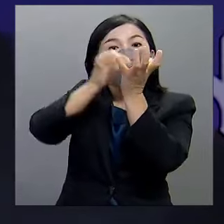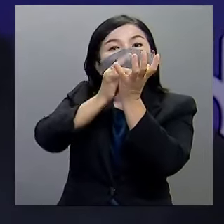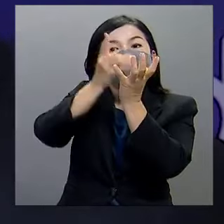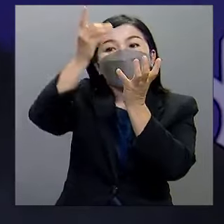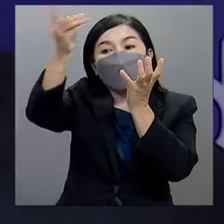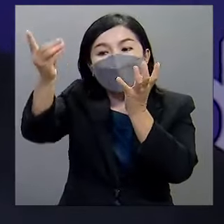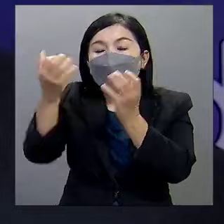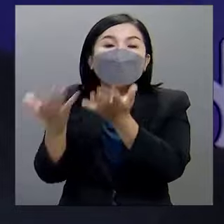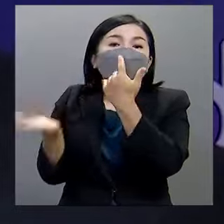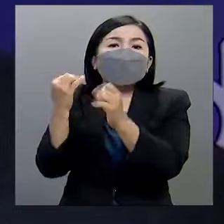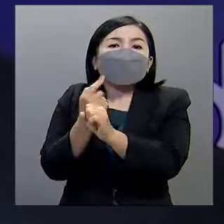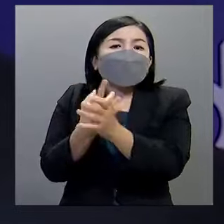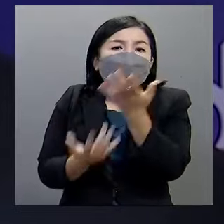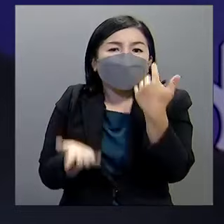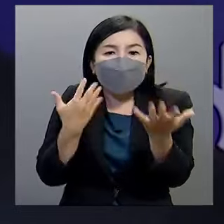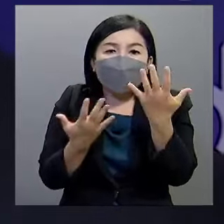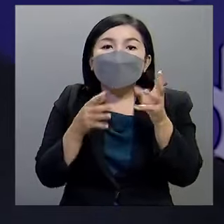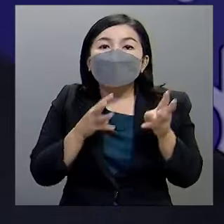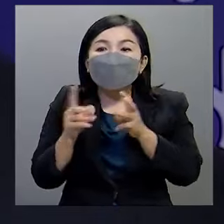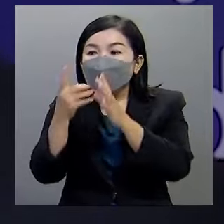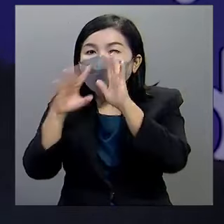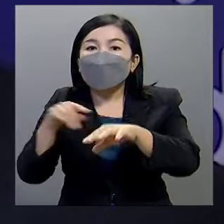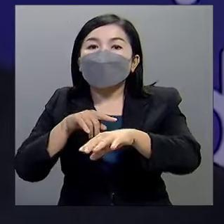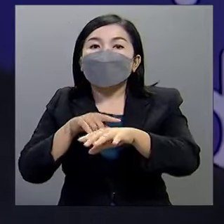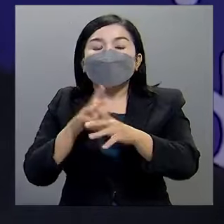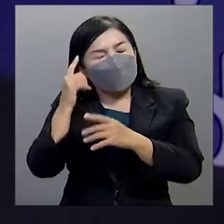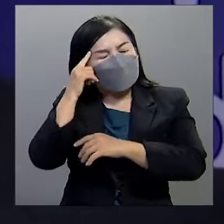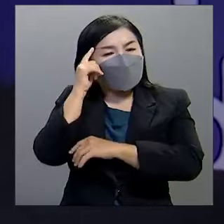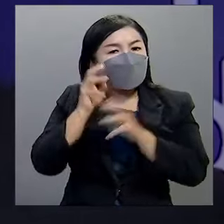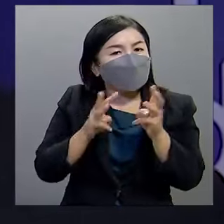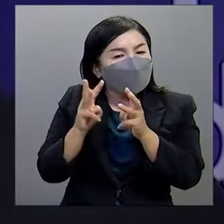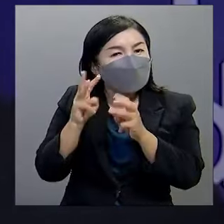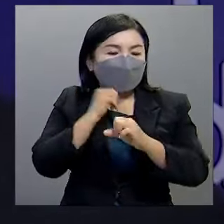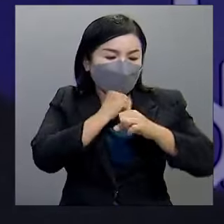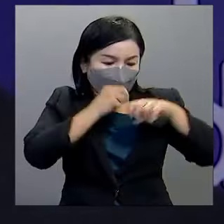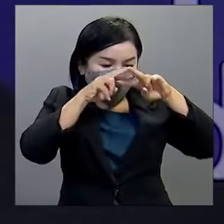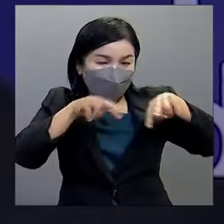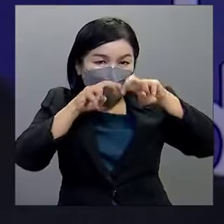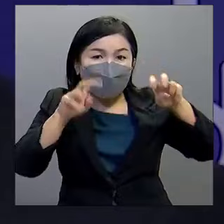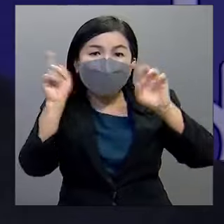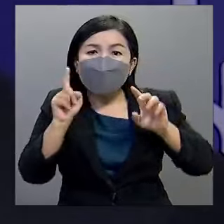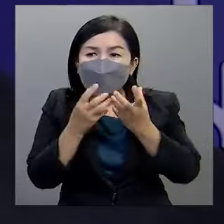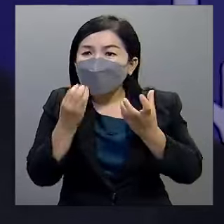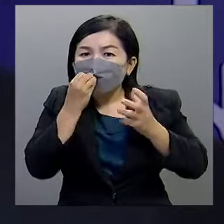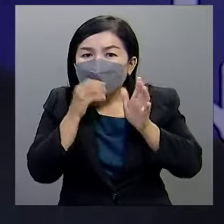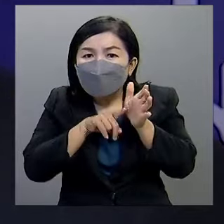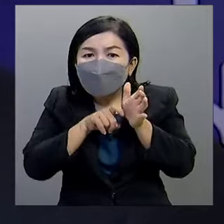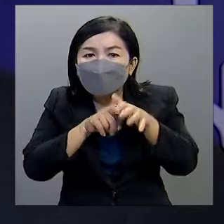พอไม่ได้บอกโจทย์เลยว่าต้องใช้แมทเทียลเป็นอะไรเราก็เลยเลือกแมทเทียลเป็นหนอนเนาะเป็นหนอนดวงแล้